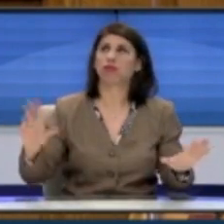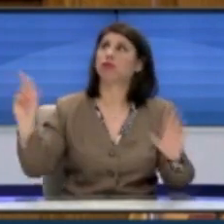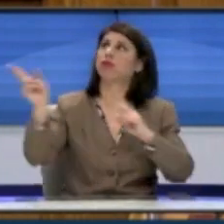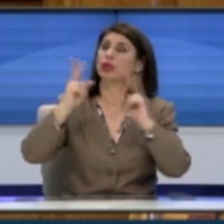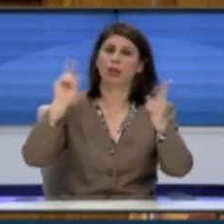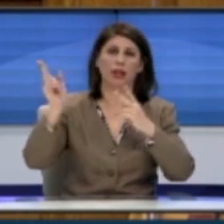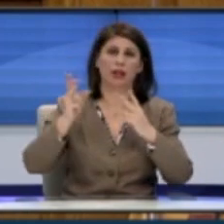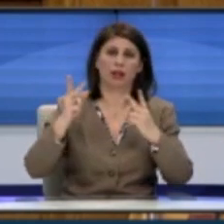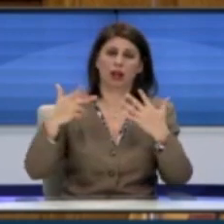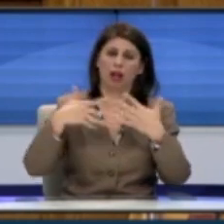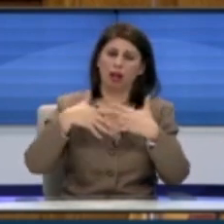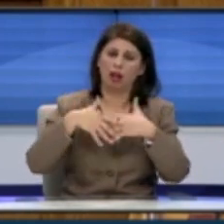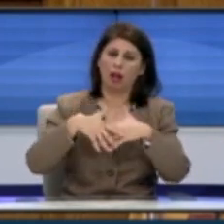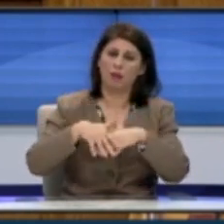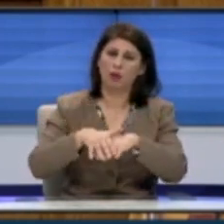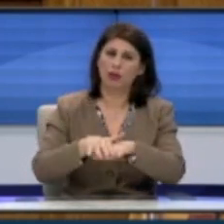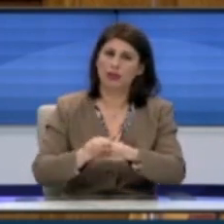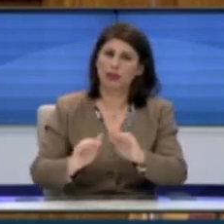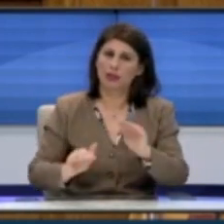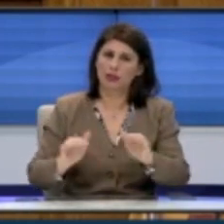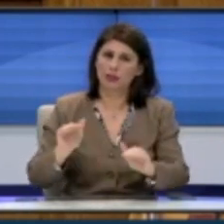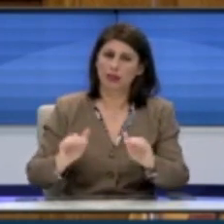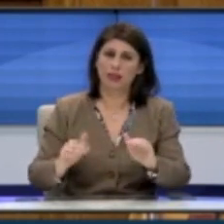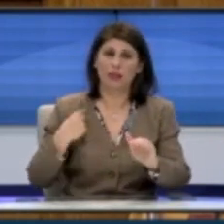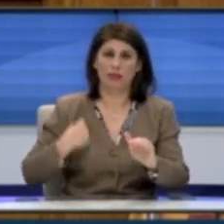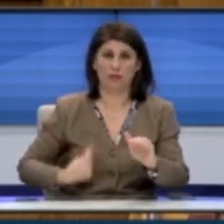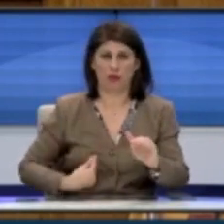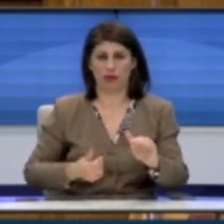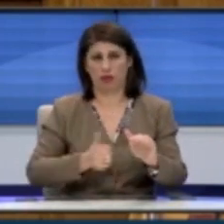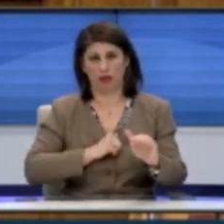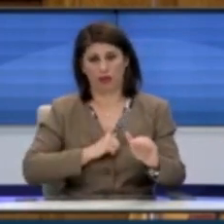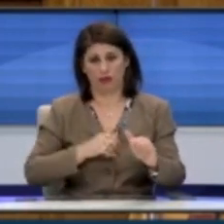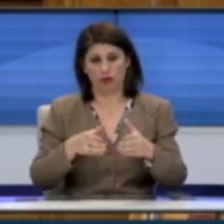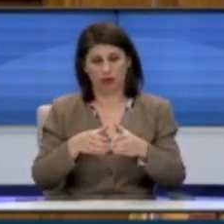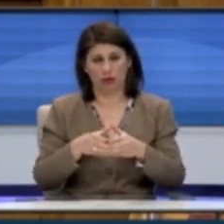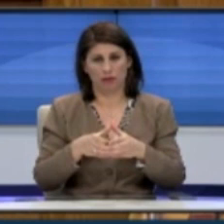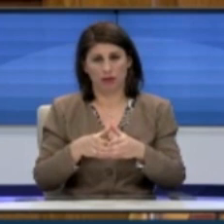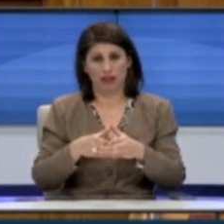τα περί αρμονικής συνύπαρξης δημόσιου και ιδιωτικού τομέα